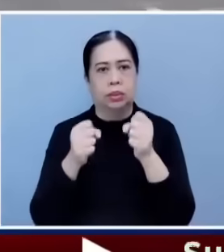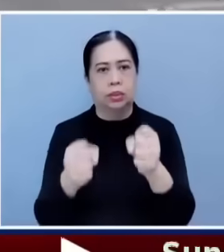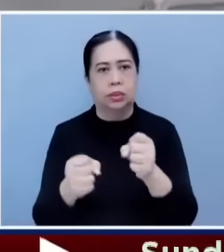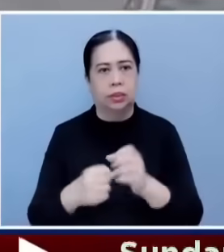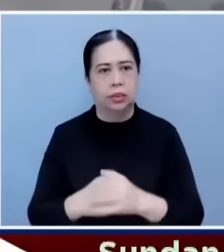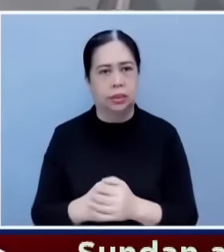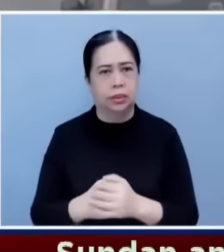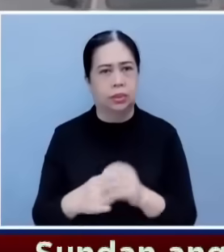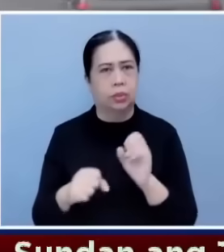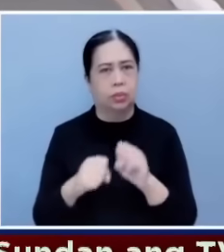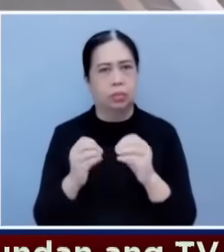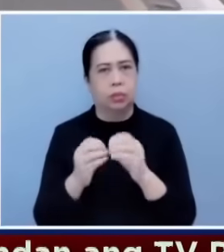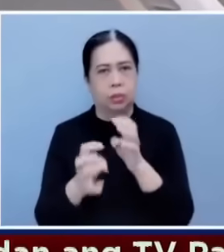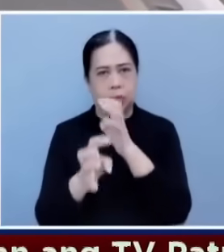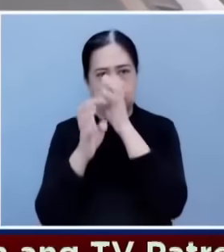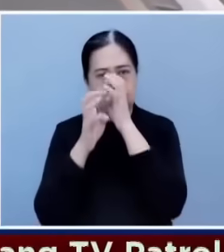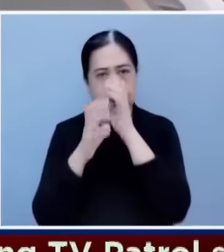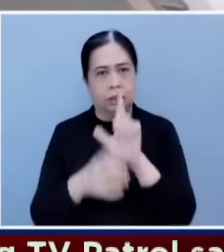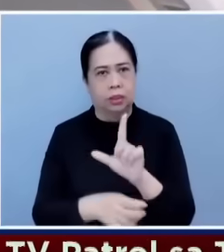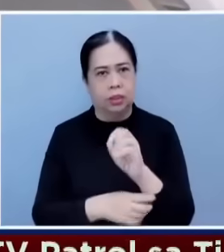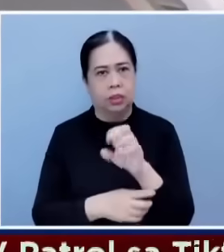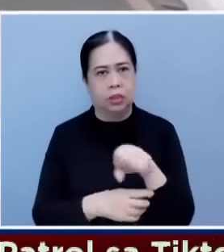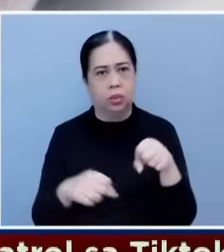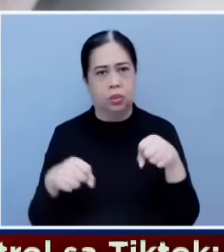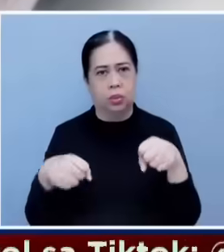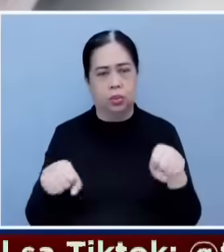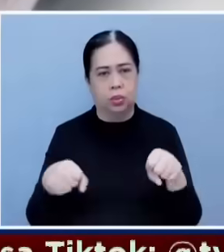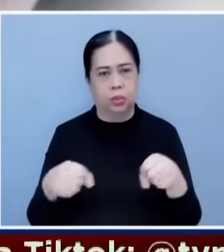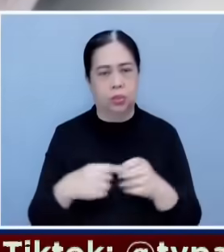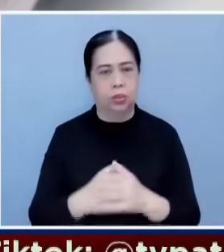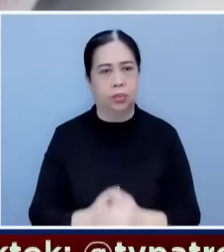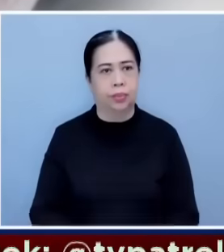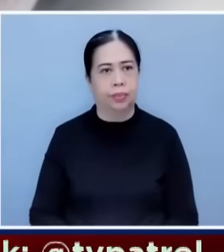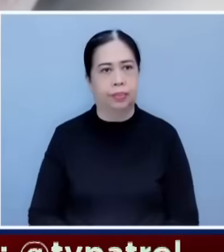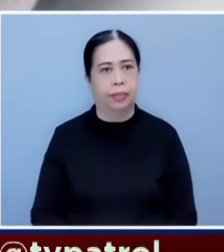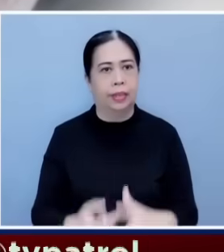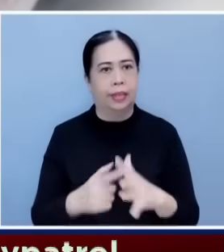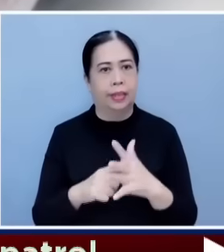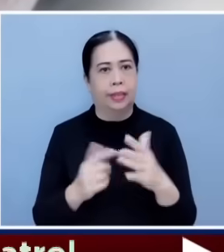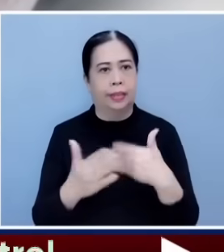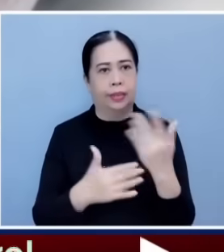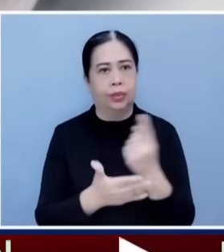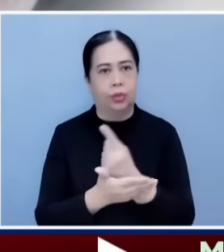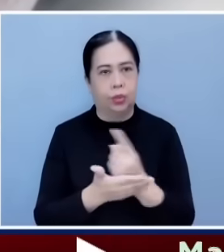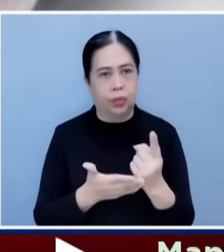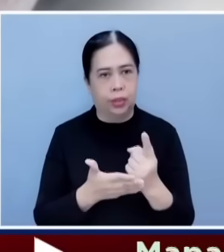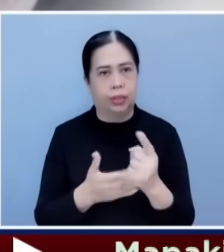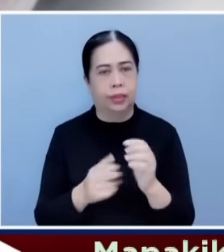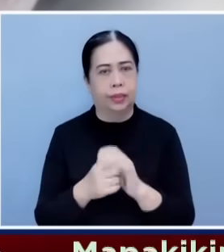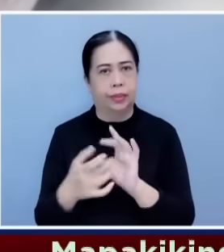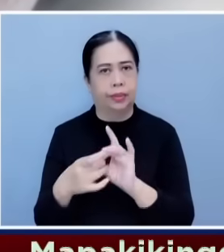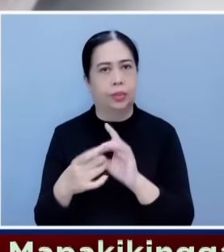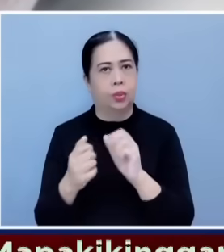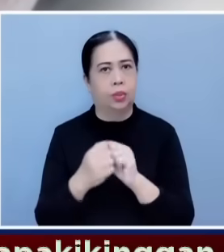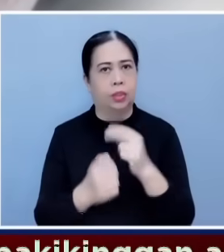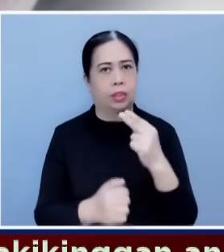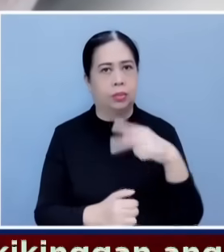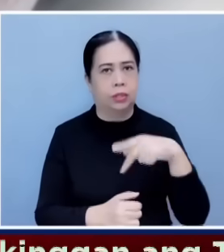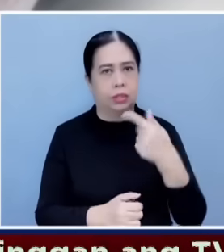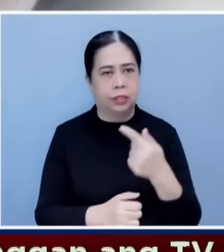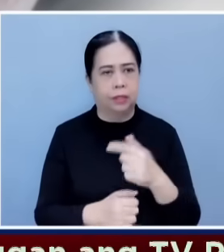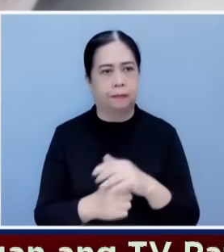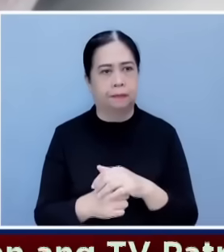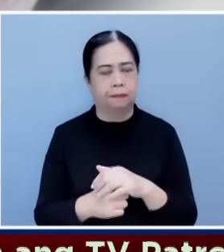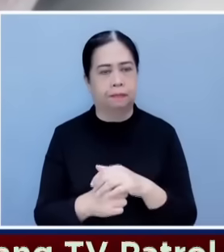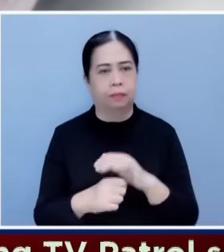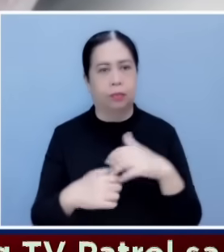Kaya maghihigpit ang LTO sa mga motorcycle riders. Starting next week po, no, we will be coordinating po with HPG.